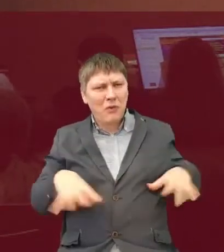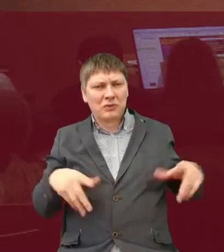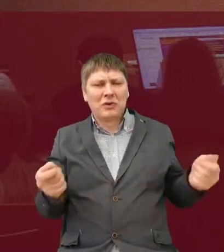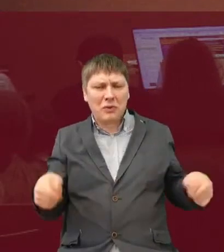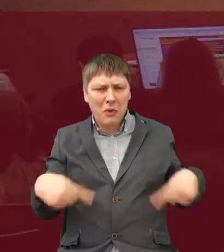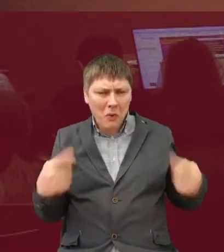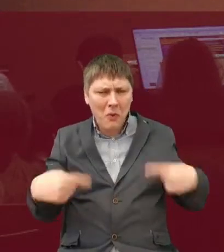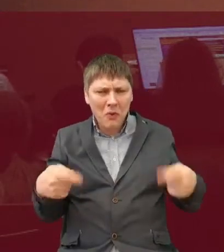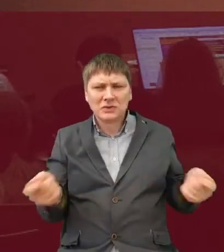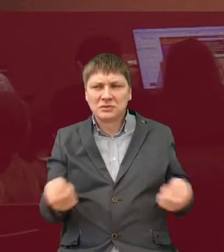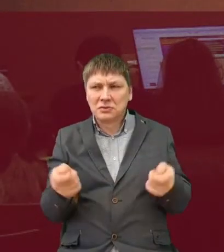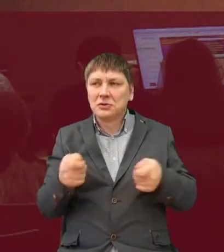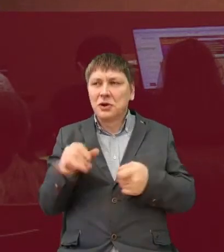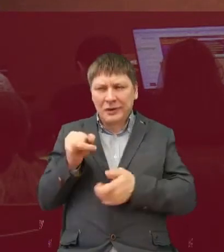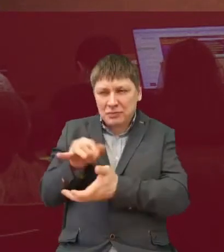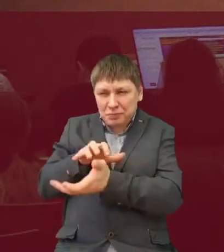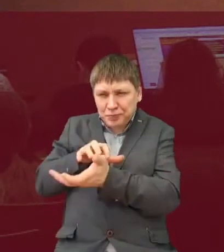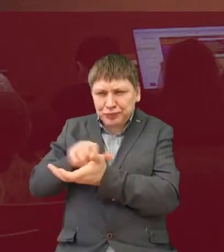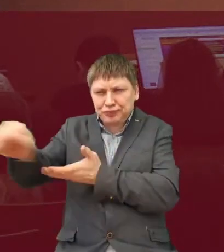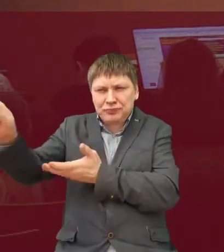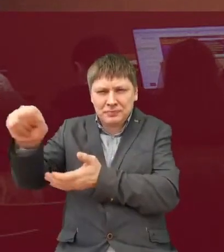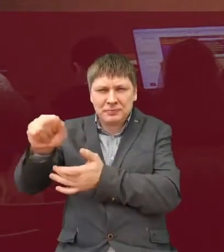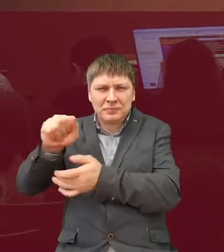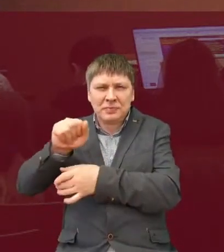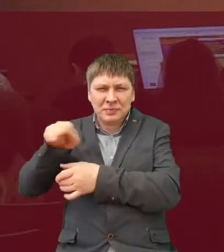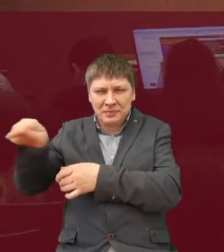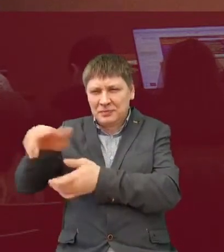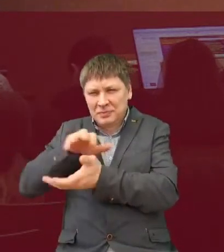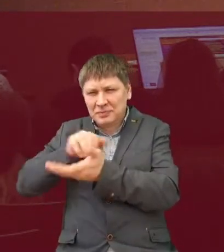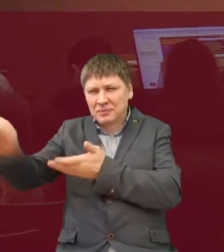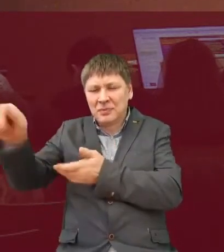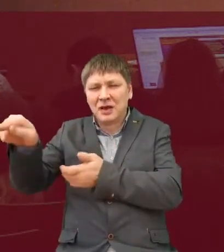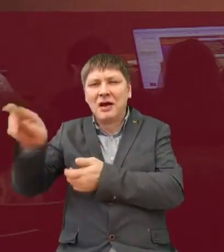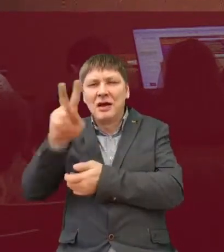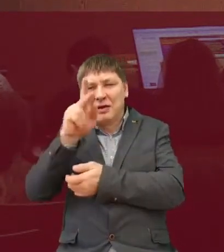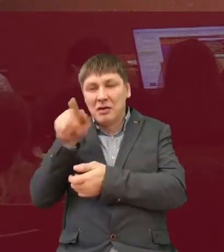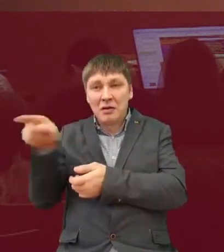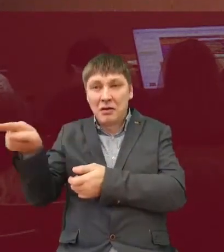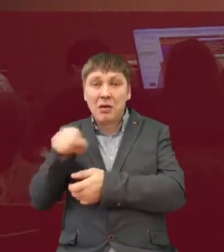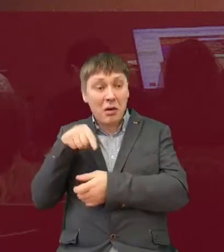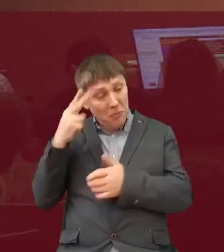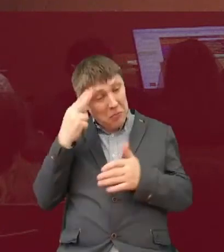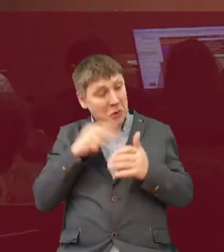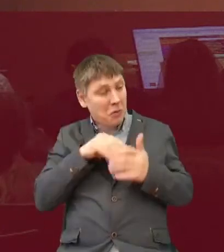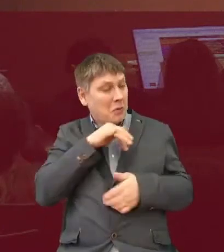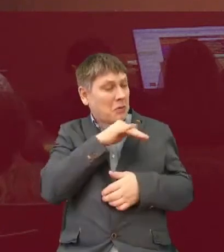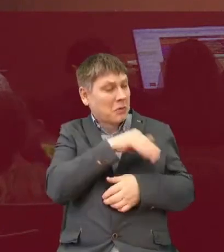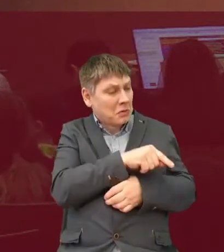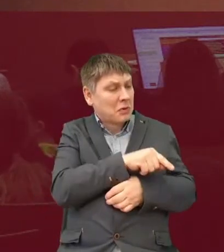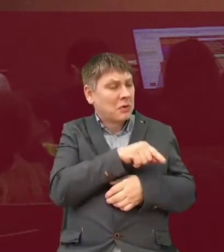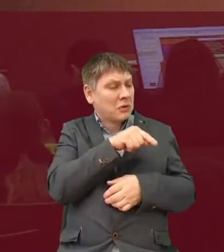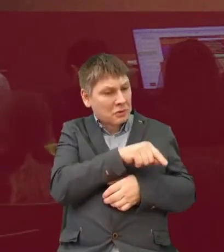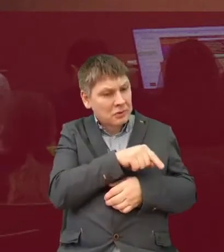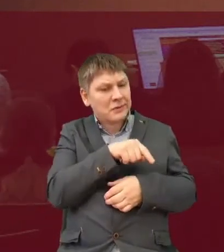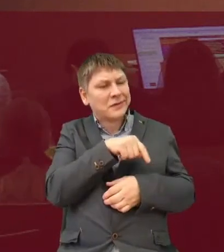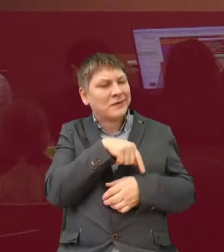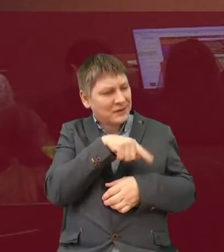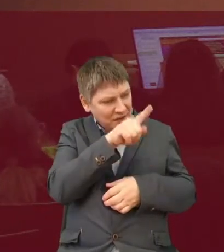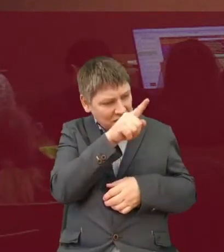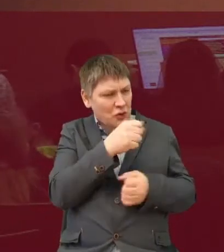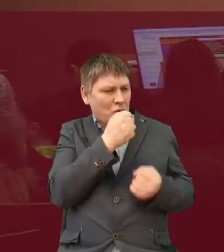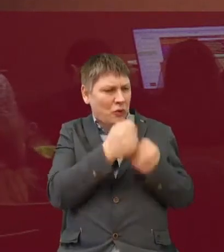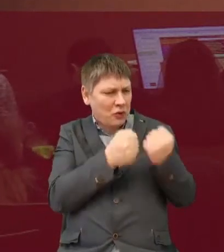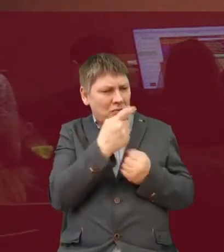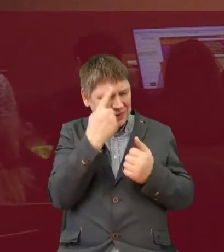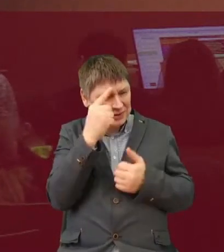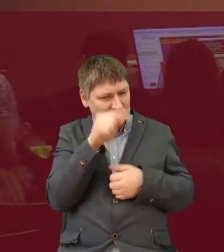и произвел поражение у сириан и подошел пророк царю израильскому сказал ему пойди укрепись и